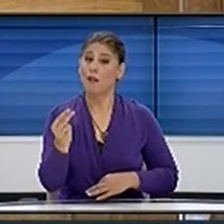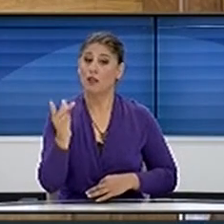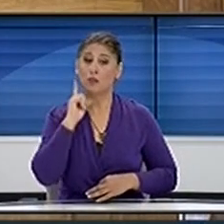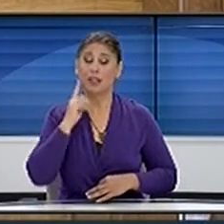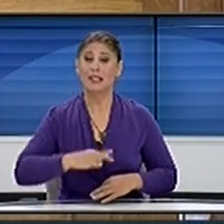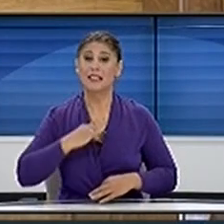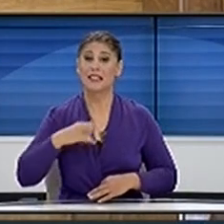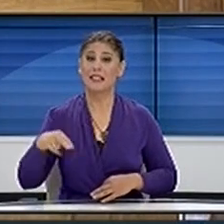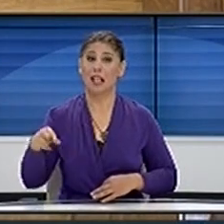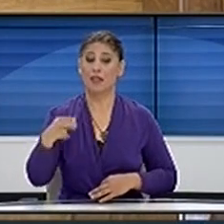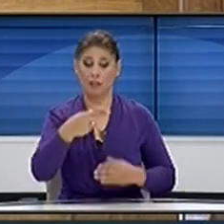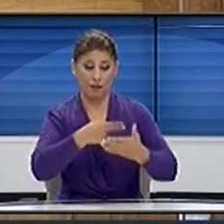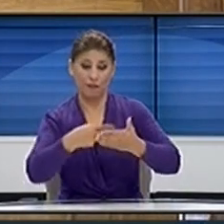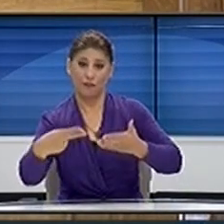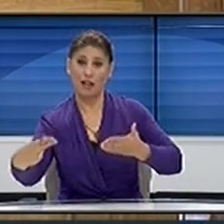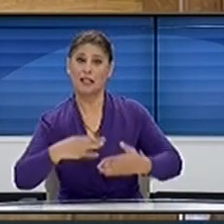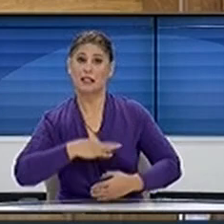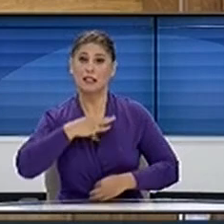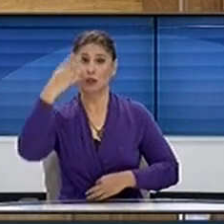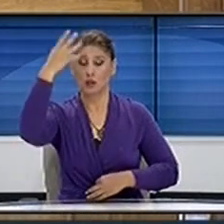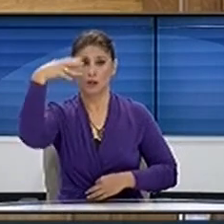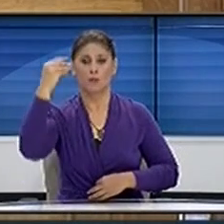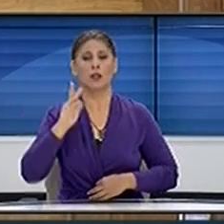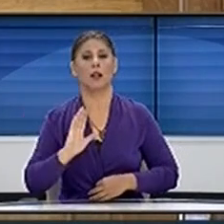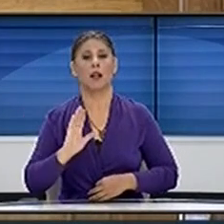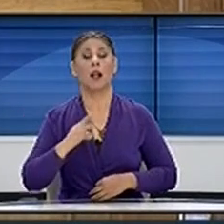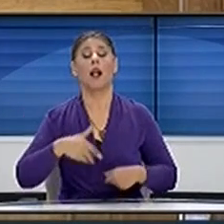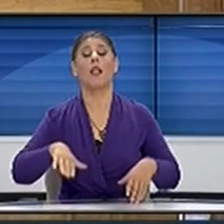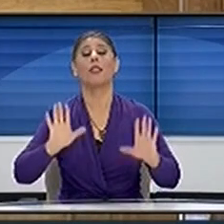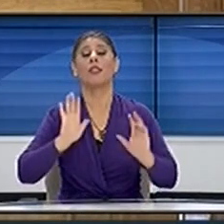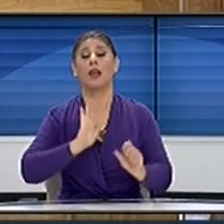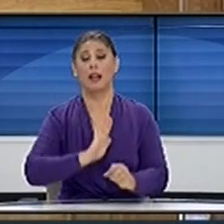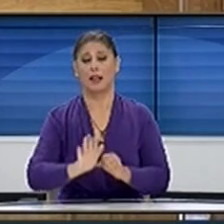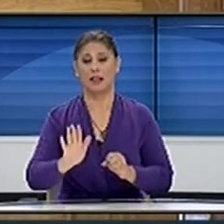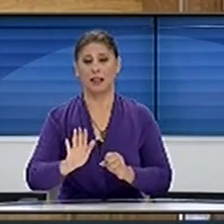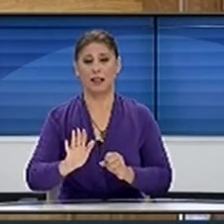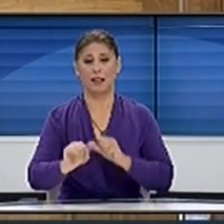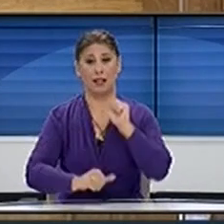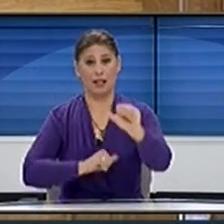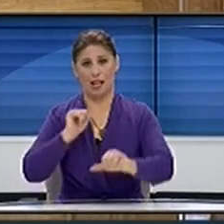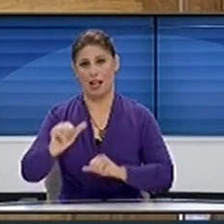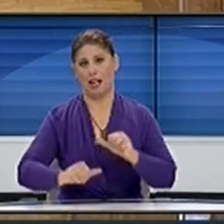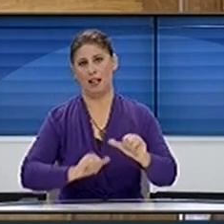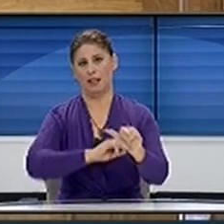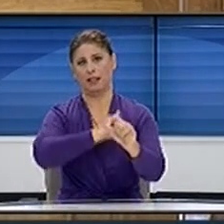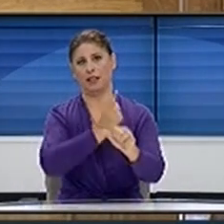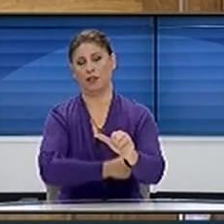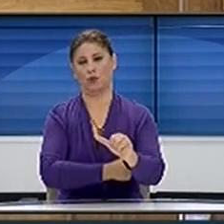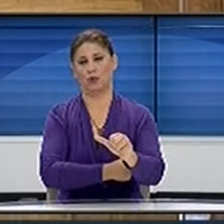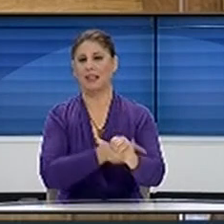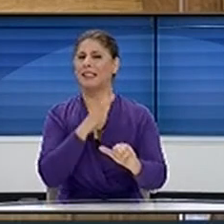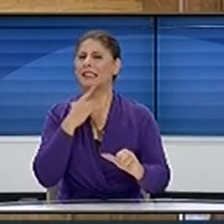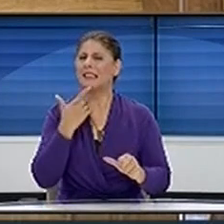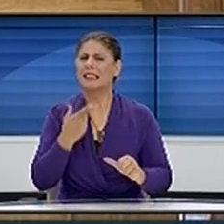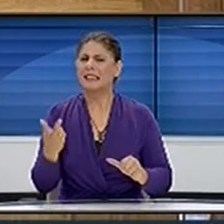συνάδελφοι, η φράση του κύριου Τσίπρα «δεν αρκεί η εναλλαγή στην εξουσία». Και